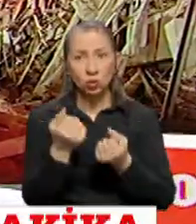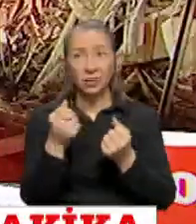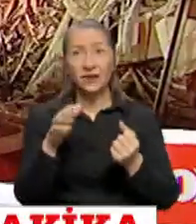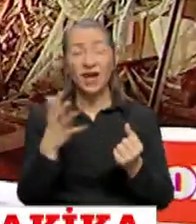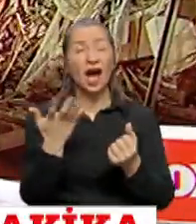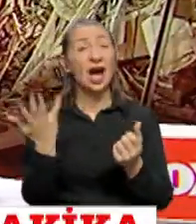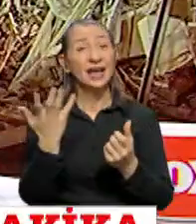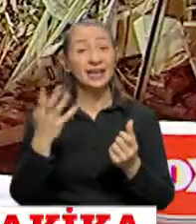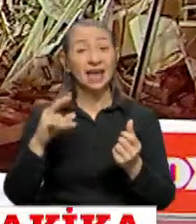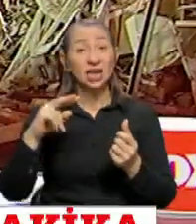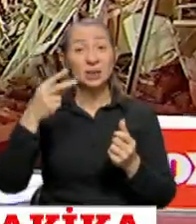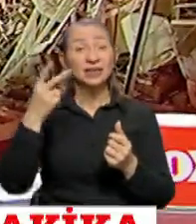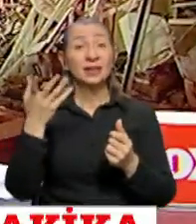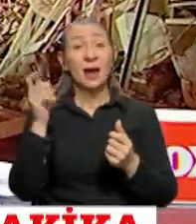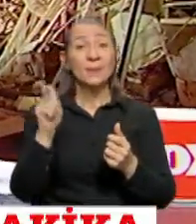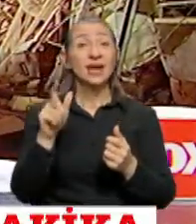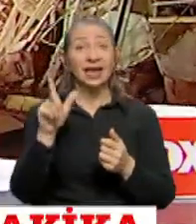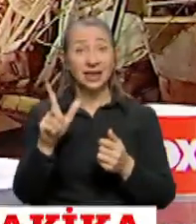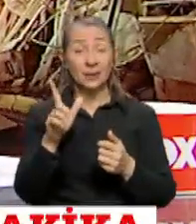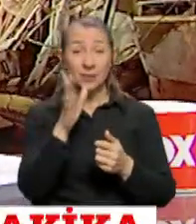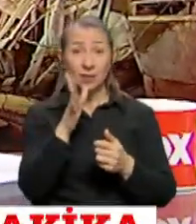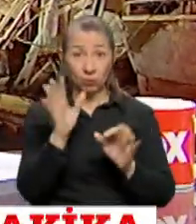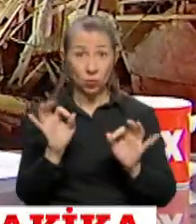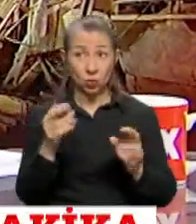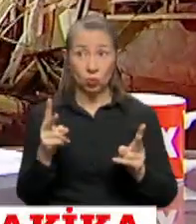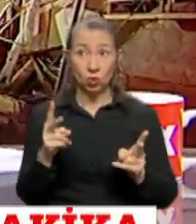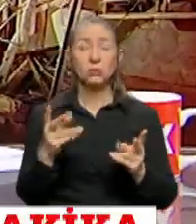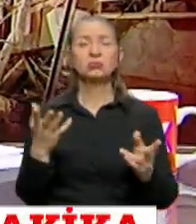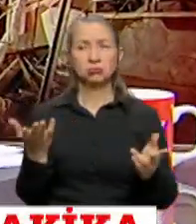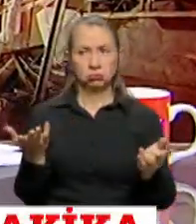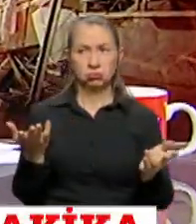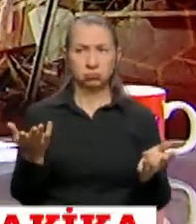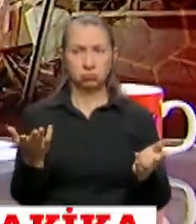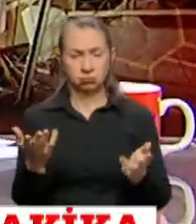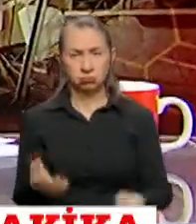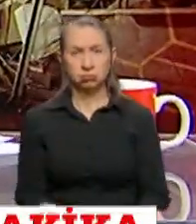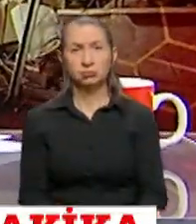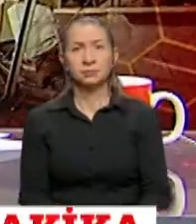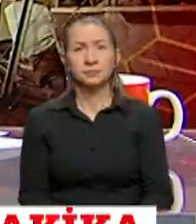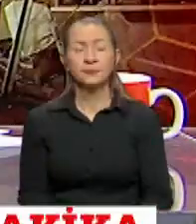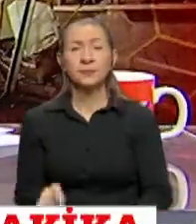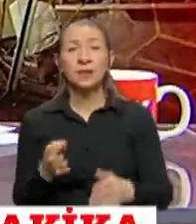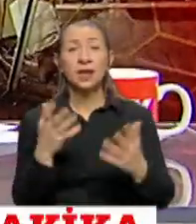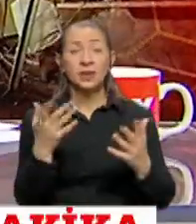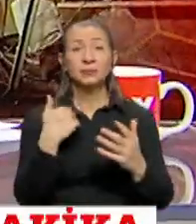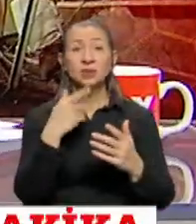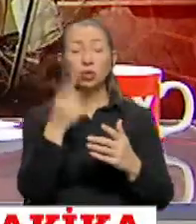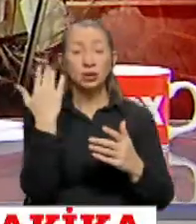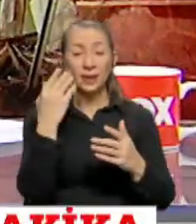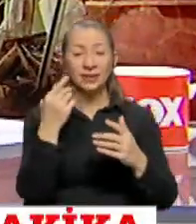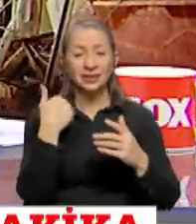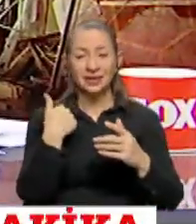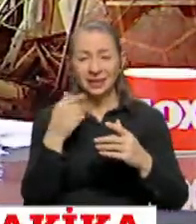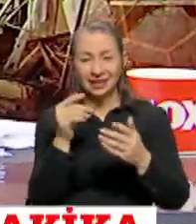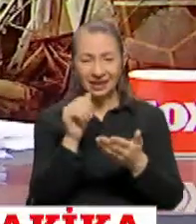veya hangi aşamasında ne yapmak gerektiğini bilmek mümkün mü? Gayet tabii. Efendim biz o zaman yönettiğim